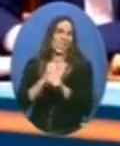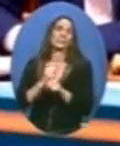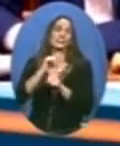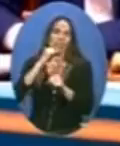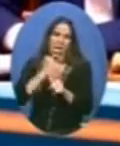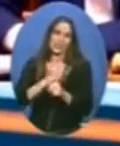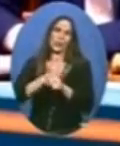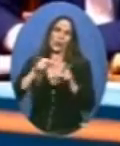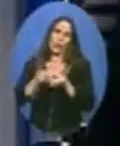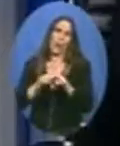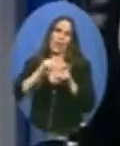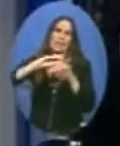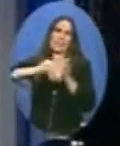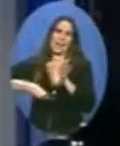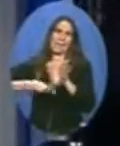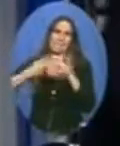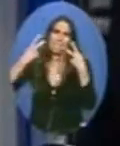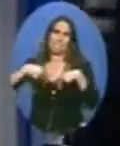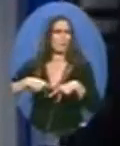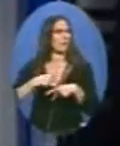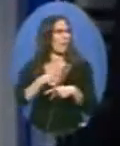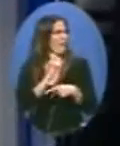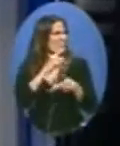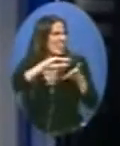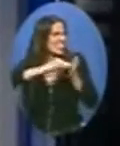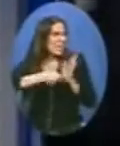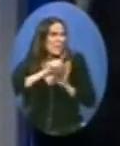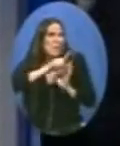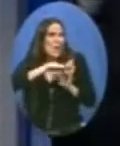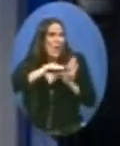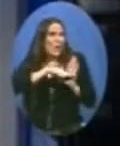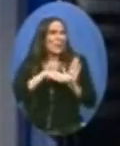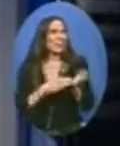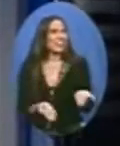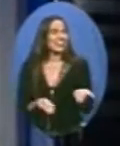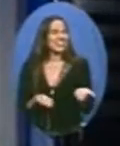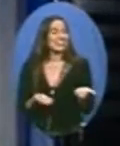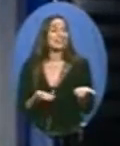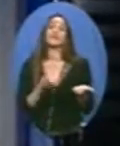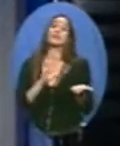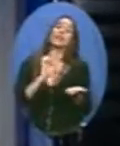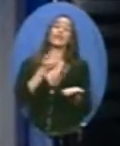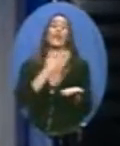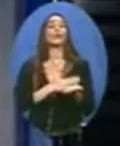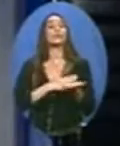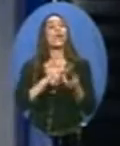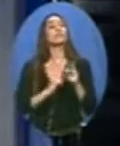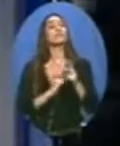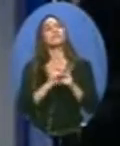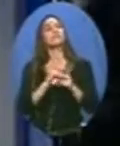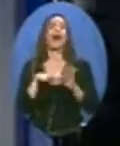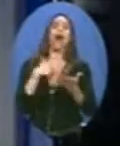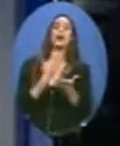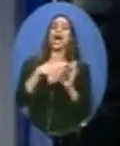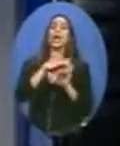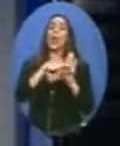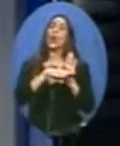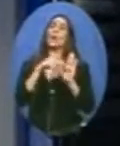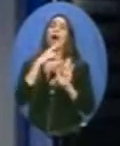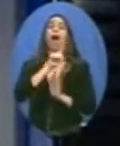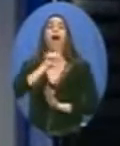יקוים. אבל ההסכם הזה באופן תיאורטי הוא הסכם בלתי חוקי. למשל, תאר לך שהוא רוצה להעביר הצעת חוק שאומרת